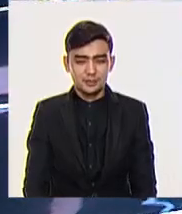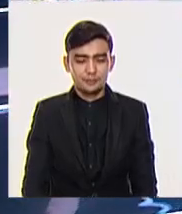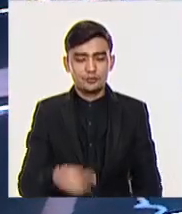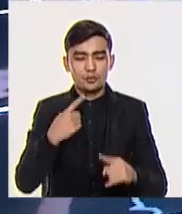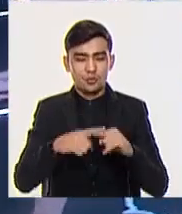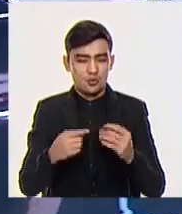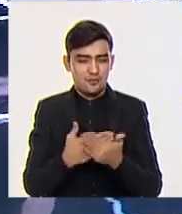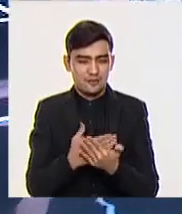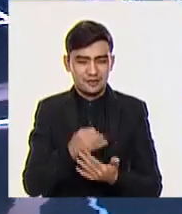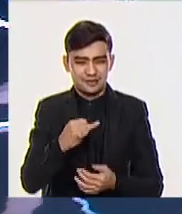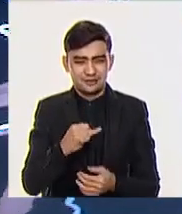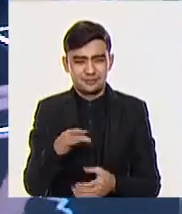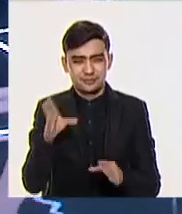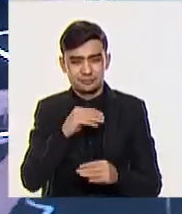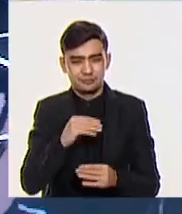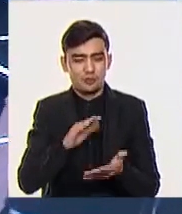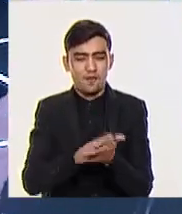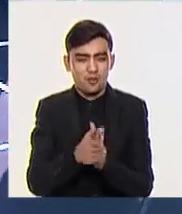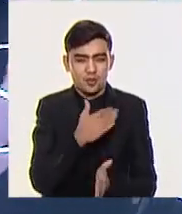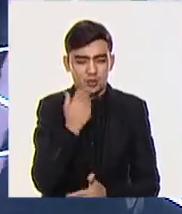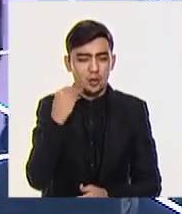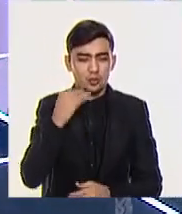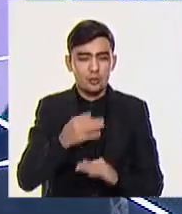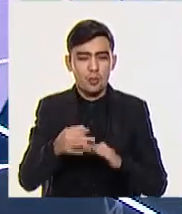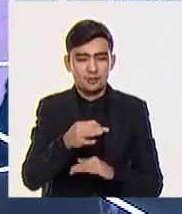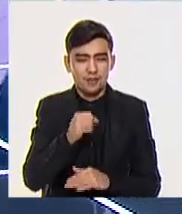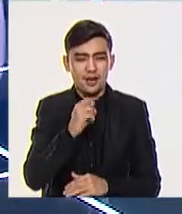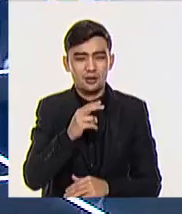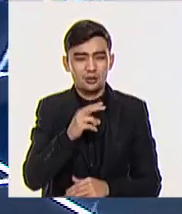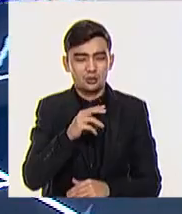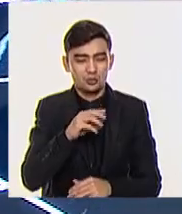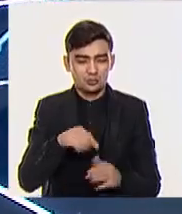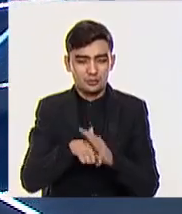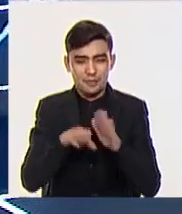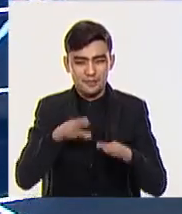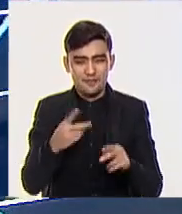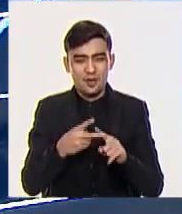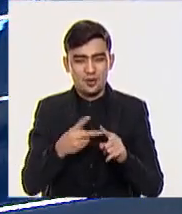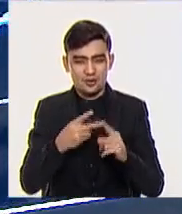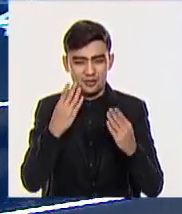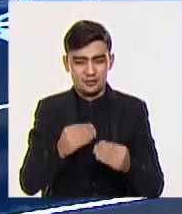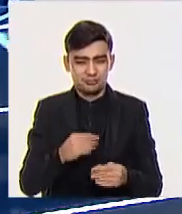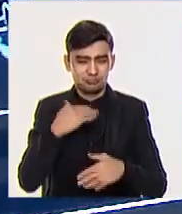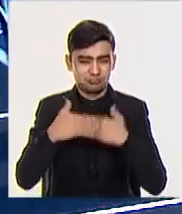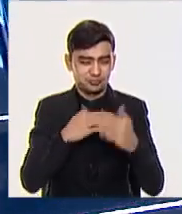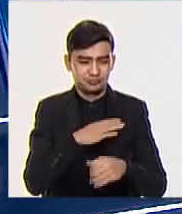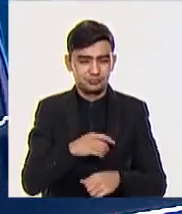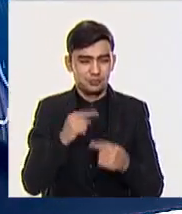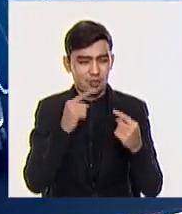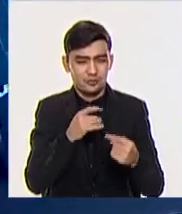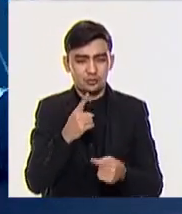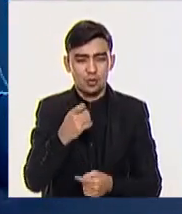К другим новостям. Не договорились. В Актюбинской области вторые сутки продолжается трудовой конфликт в компании КМК «Мунай».